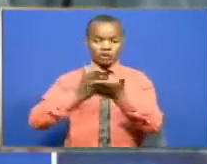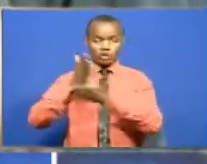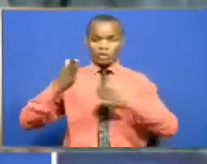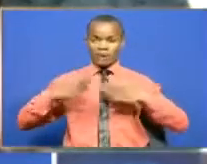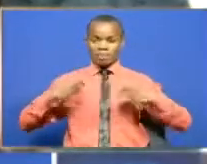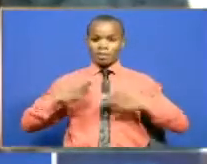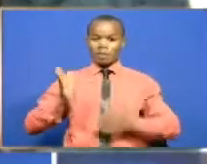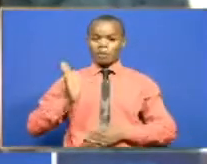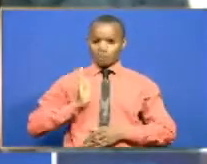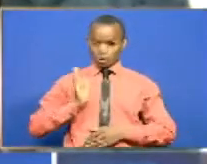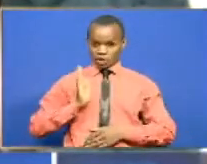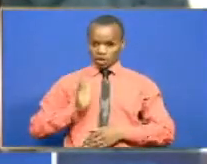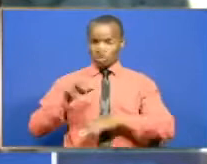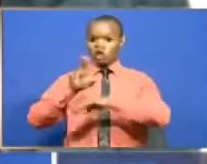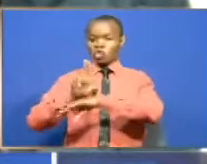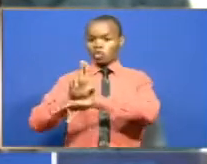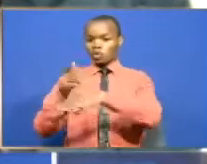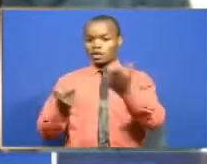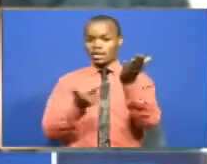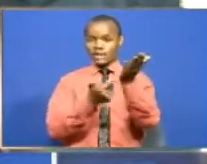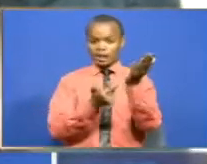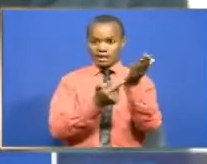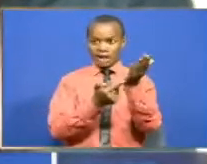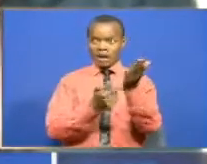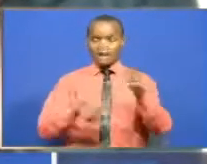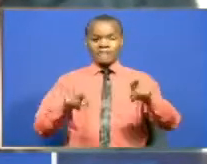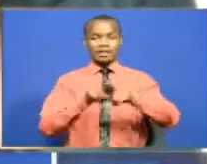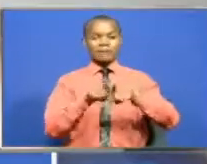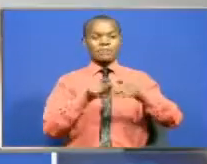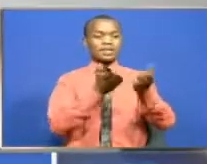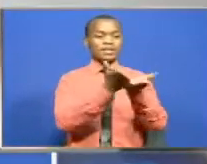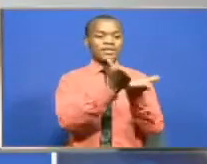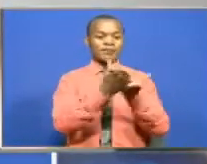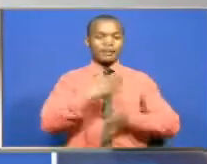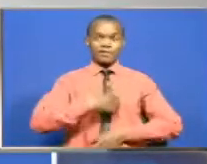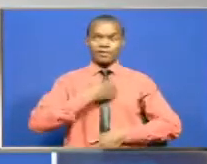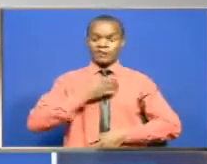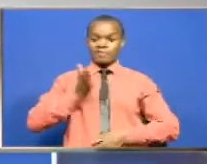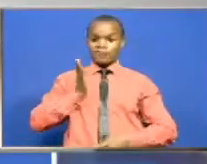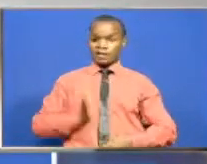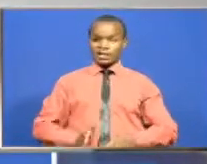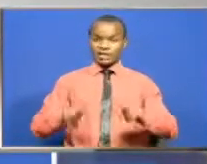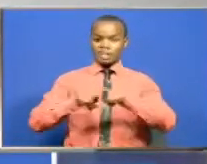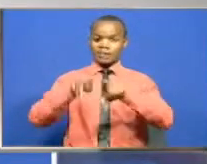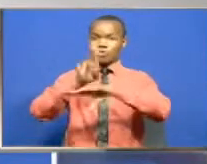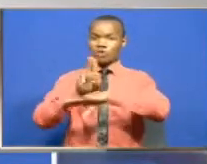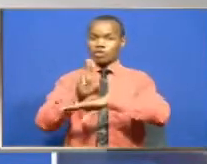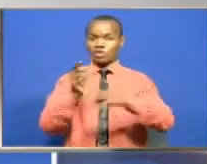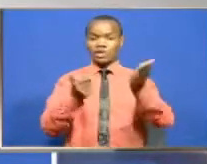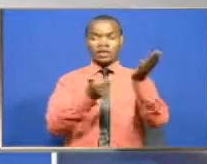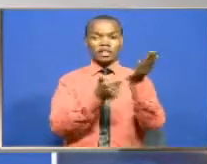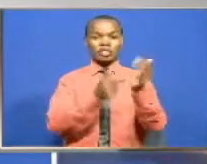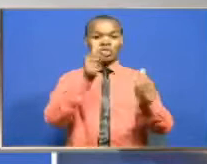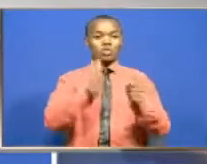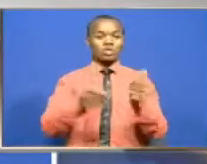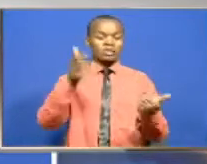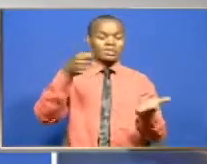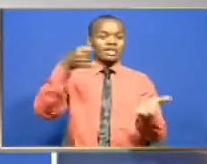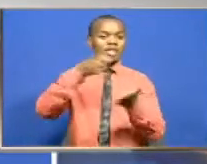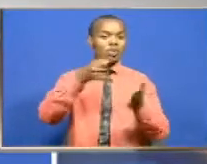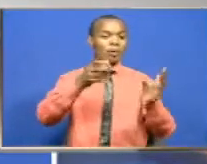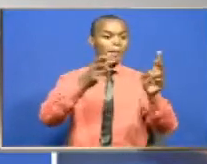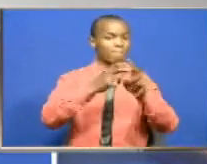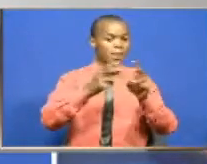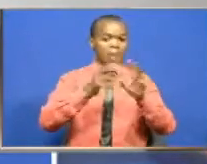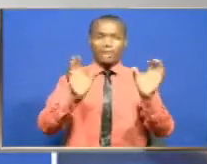mfumo wa digitali katika taratibu za kuwashughulikia wageni na unatumia teknolojia isiyohusisha utangamano wa moja